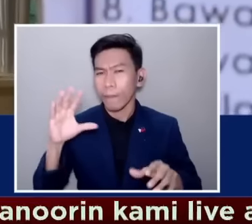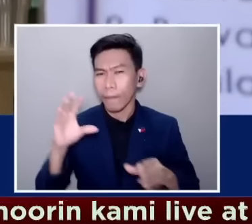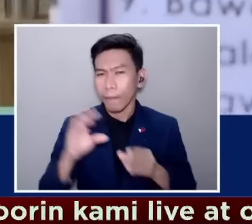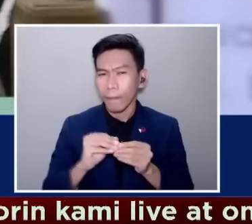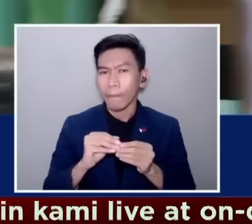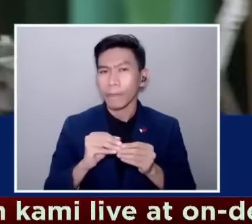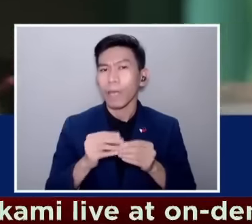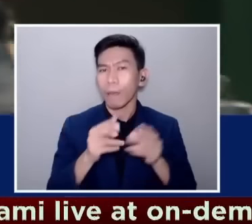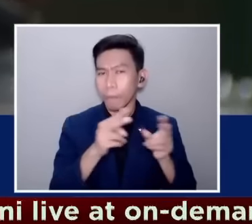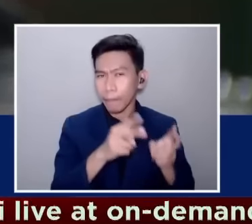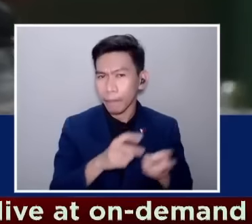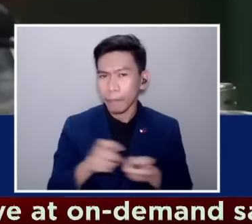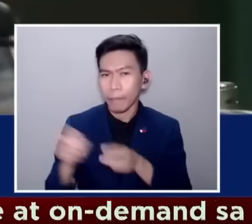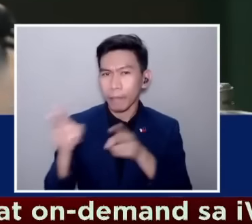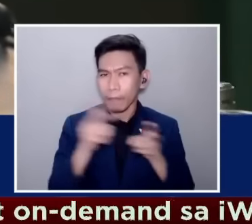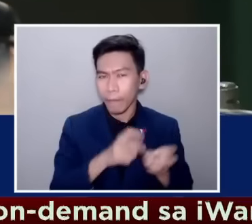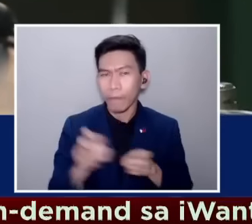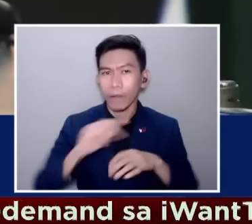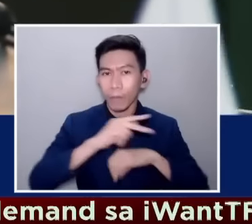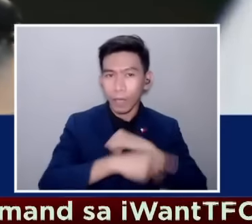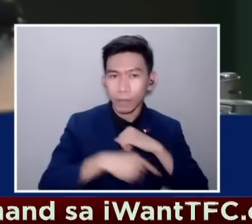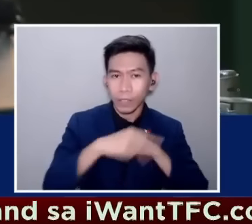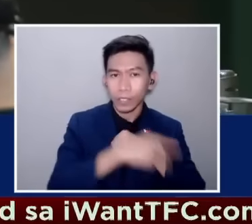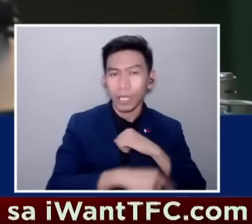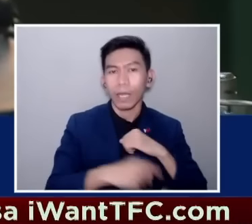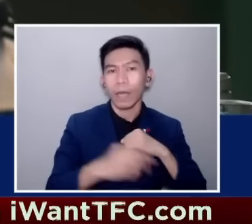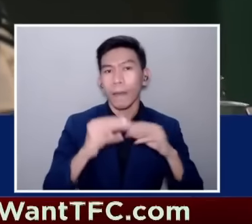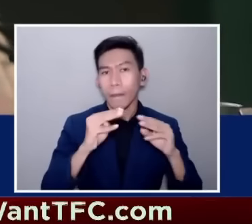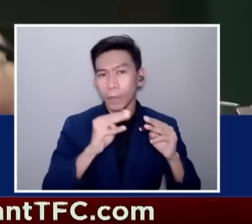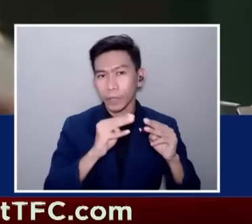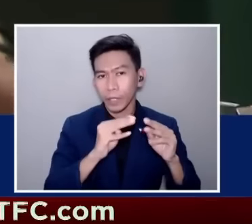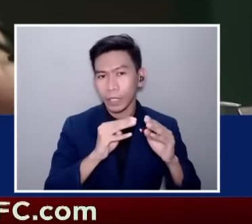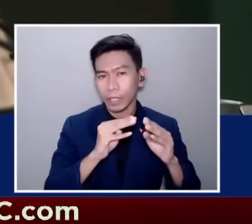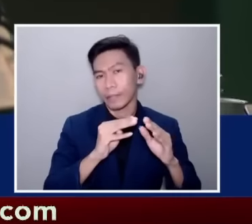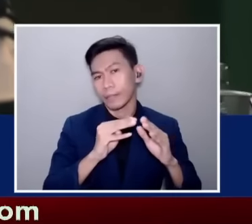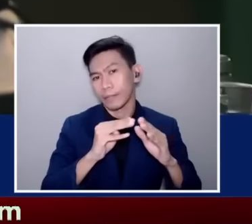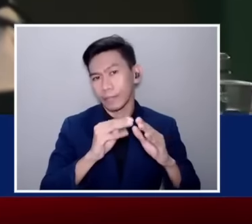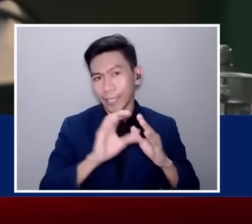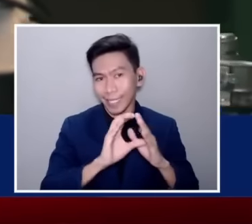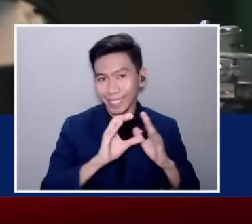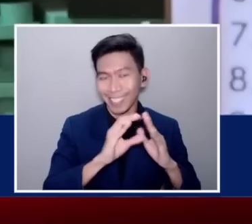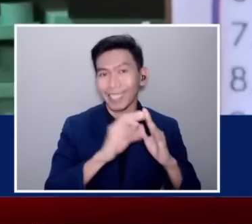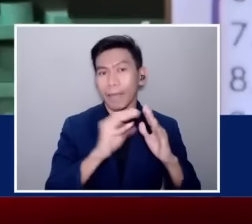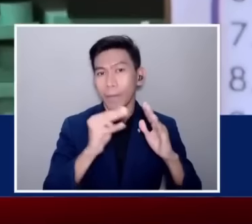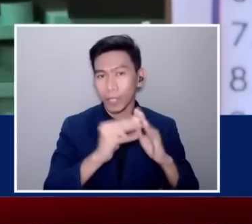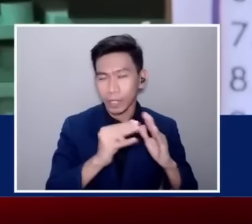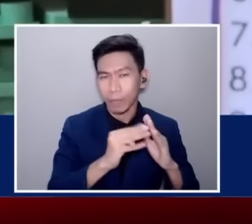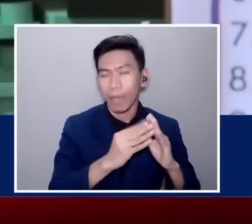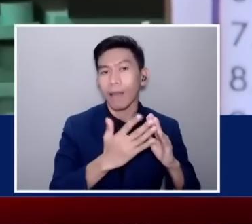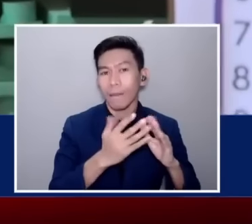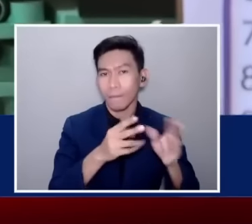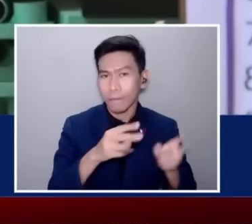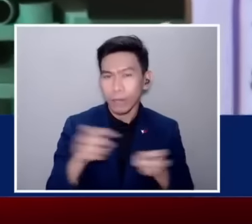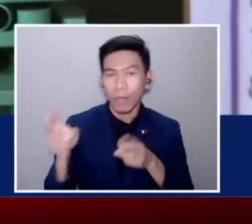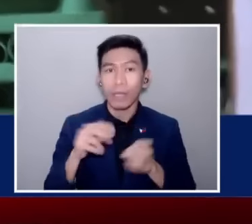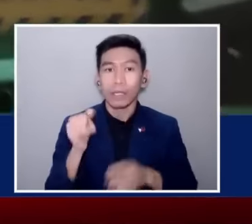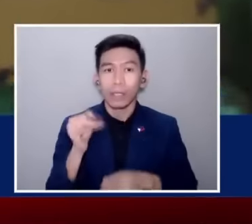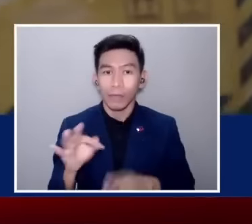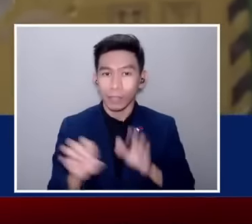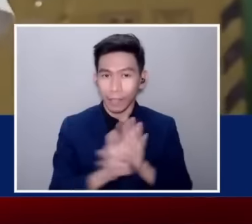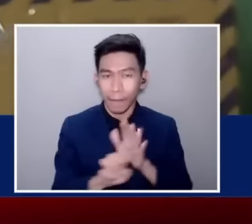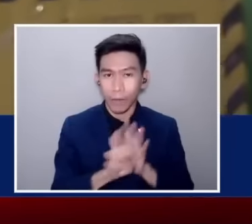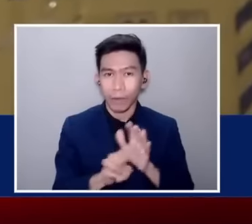ng mga resulta mula sa mga provincial, city at municipal boards of canvassers. Kumbaga, nakaabang na ito para pag natapos ang botohan at